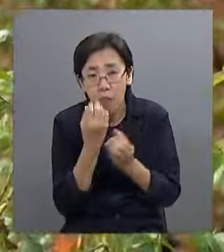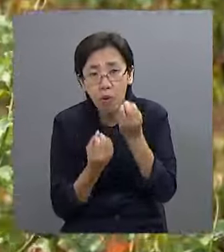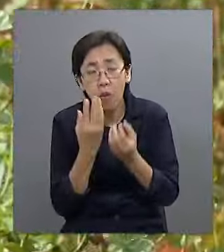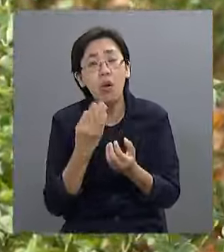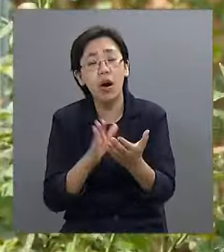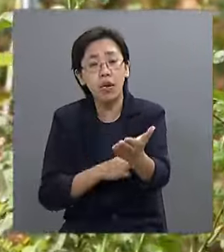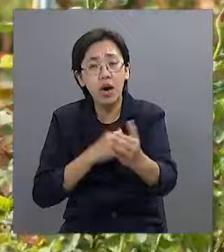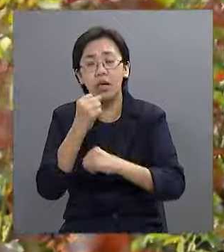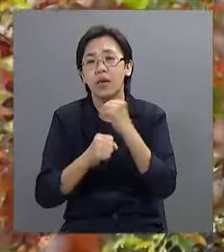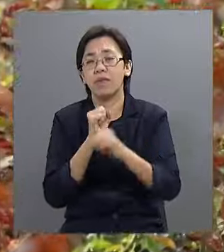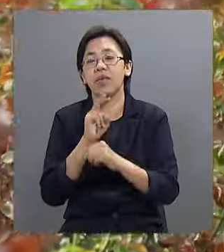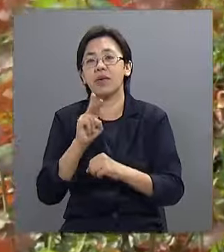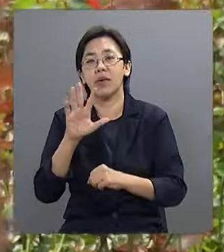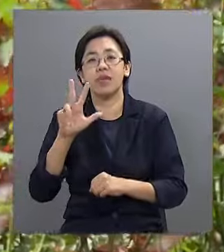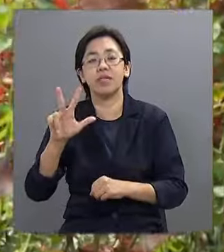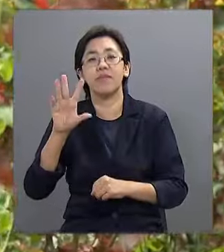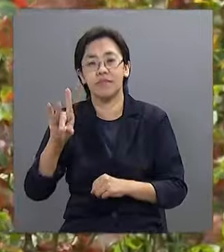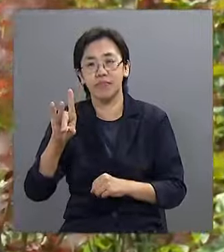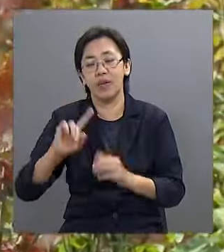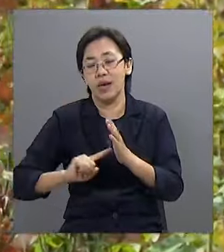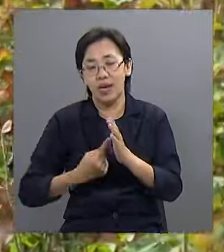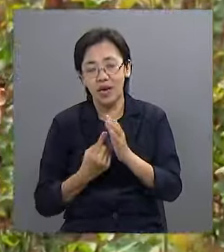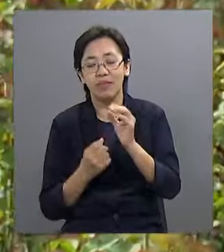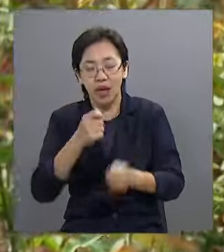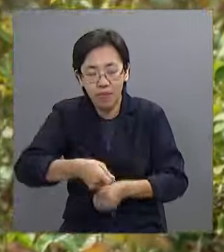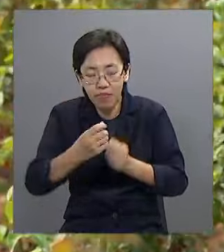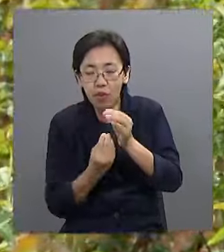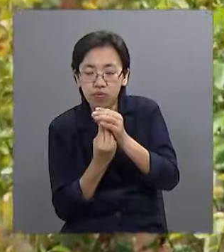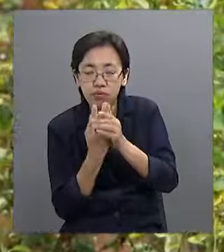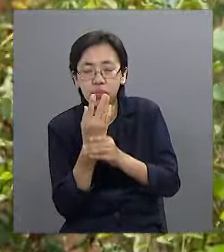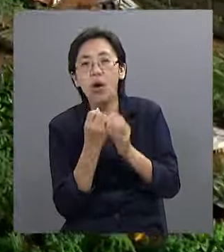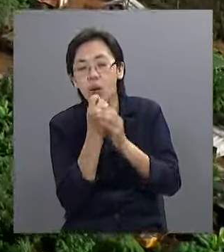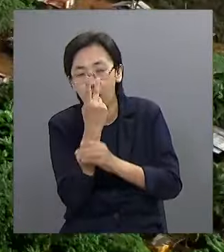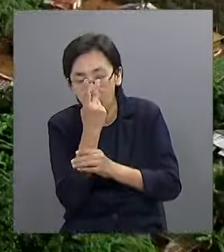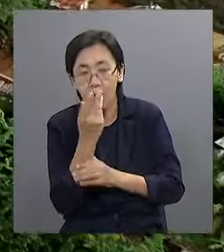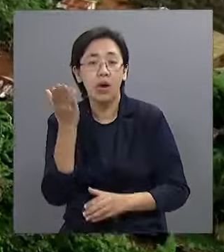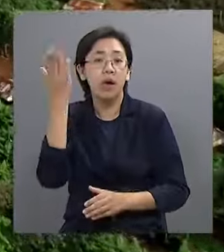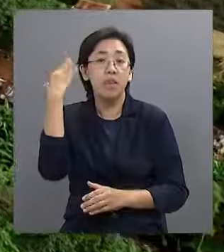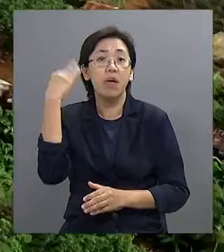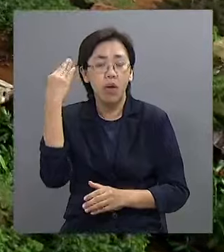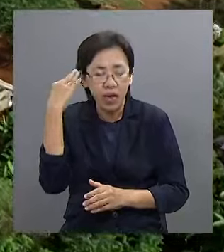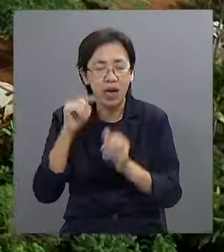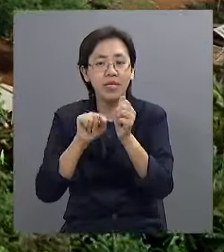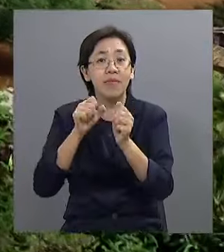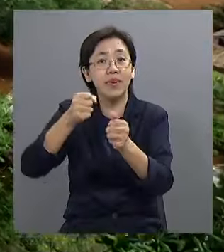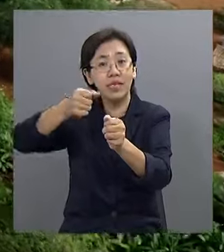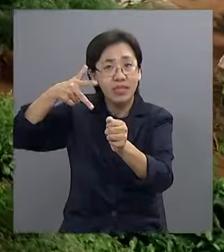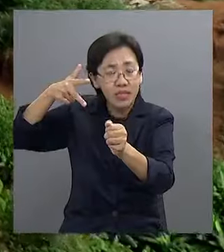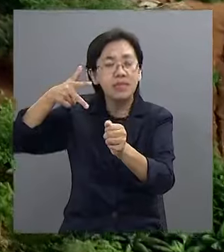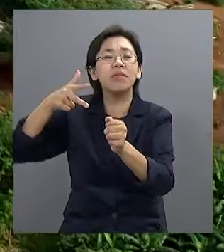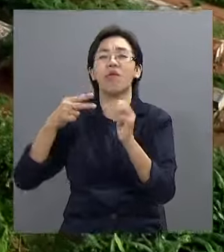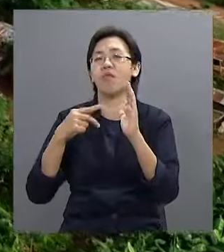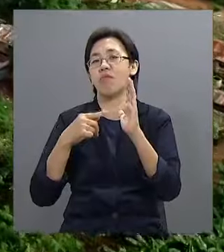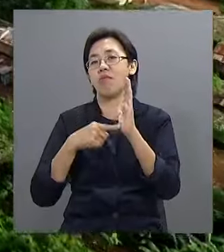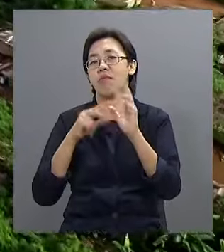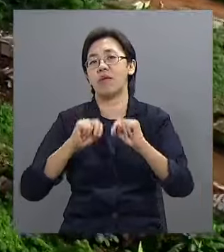2538เริ่มมาปลูกกุหลาบ แต่เดิมเราปลูกอยู่ที่ อำเภอสามพรานจังหวัดนครปฐม แล้วทำไมเราถึงว่าเราจะเอาที่นี่แหละเ